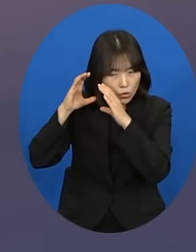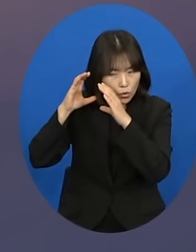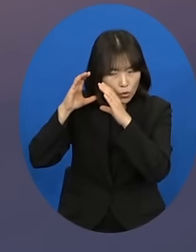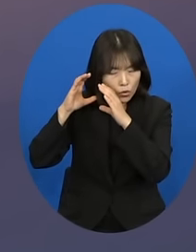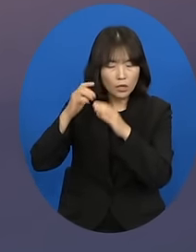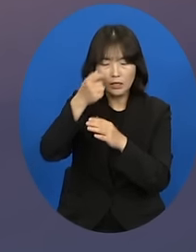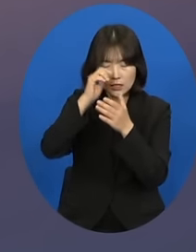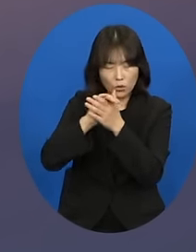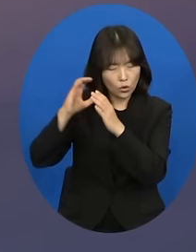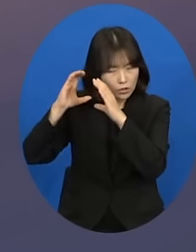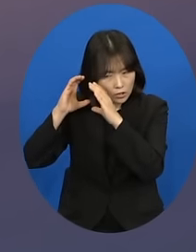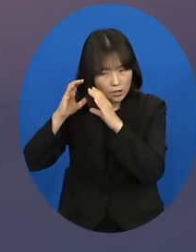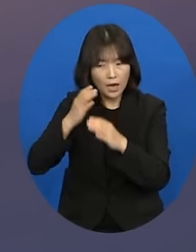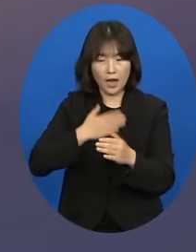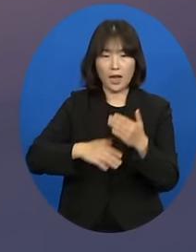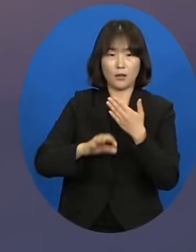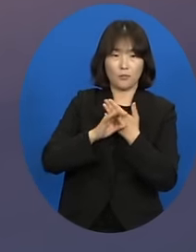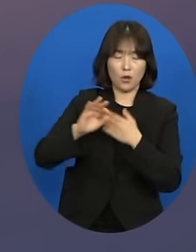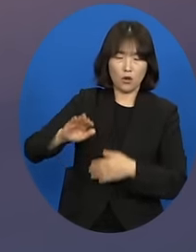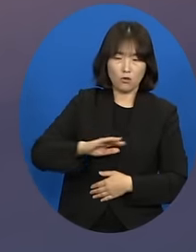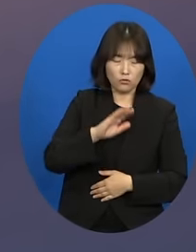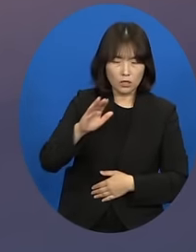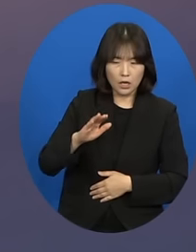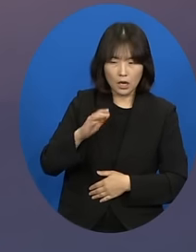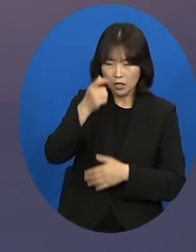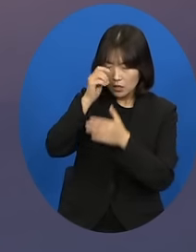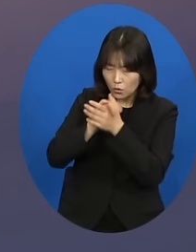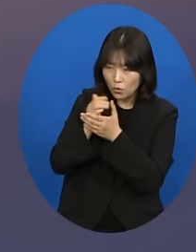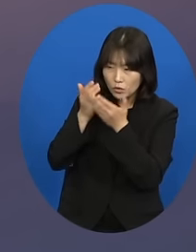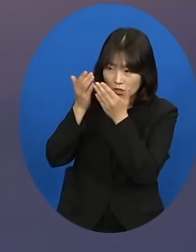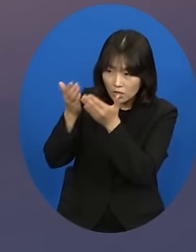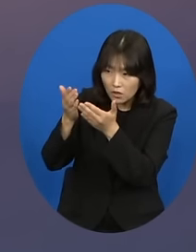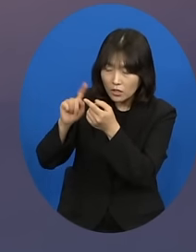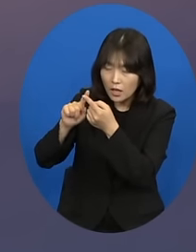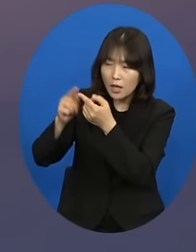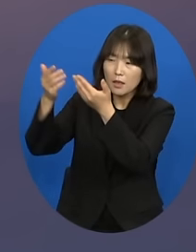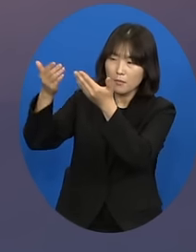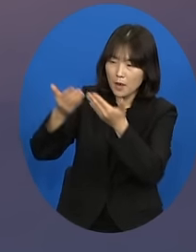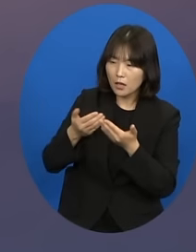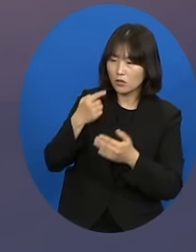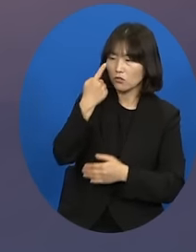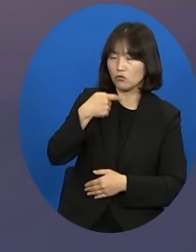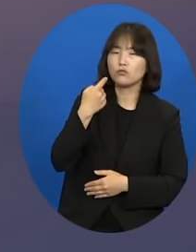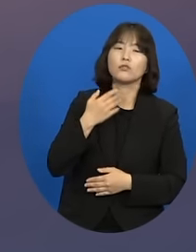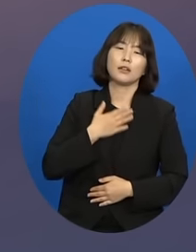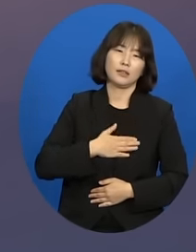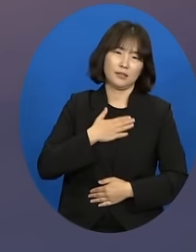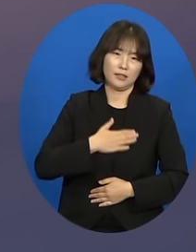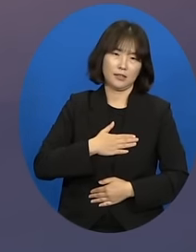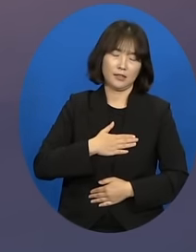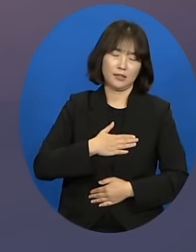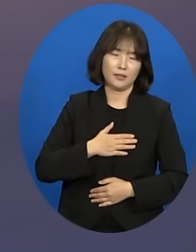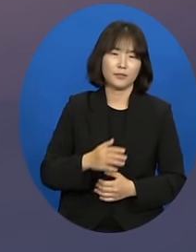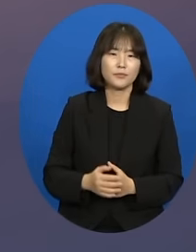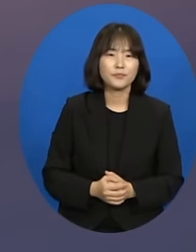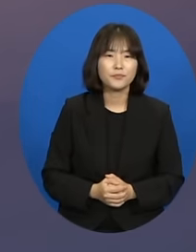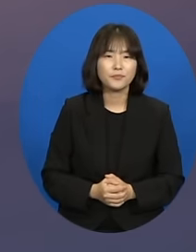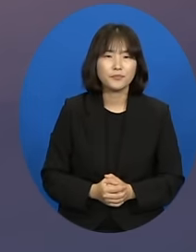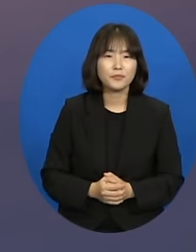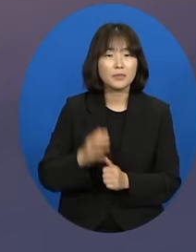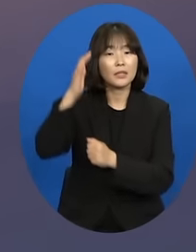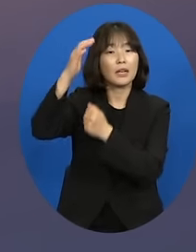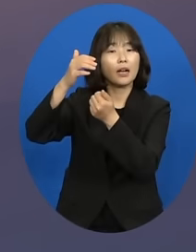우리가 구한 것을 또한 받는 줄도 안다. 전제는 하나입니다. 뭐죠?